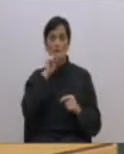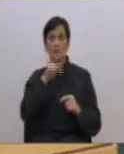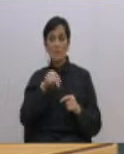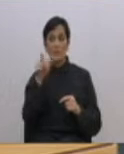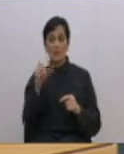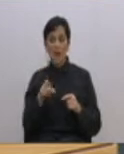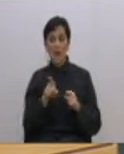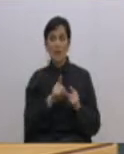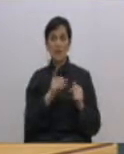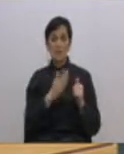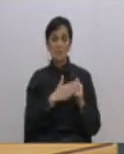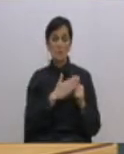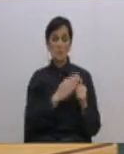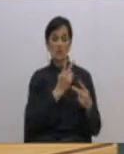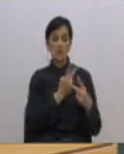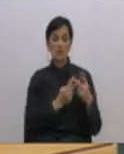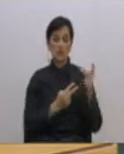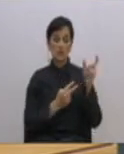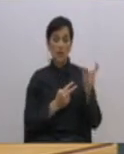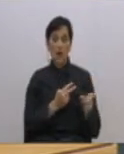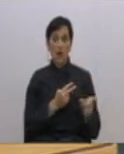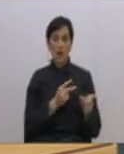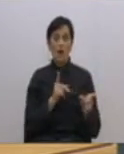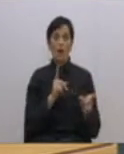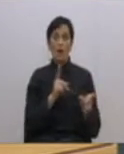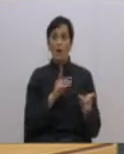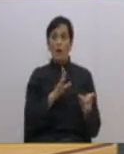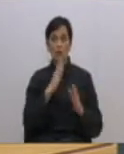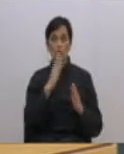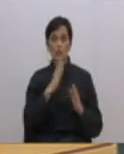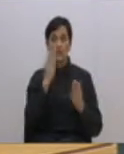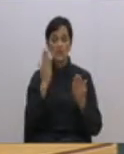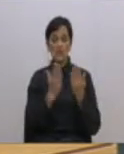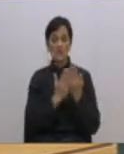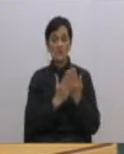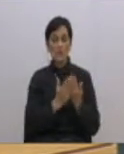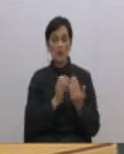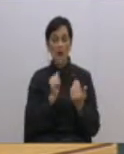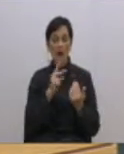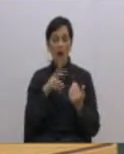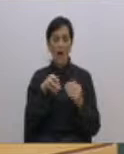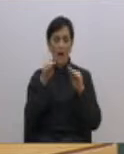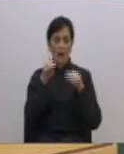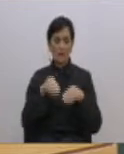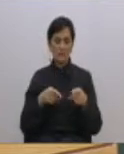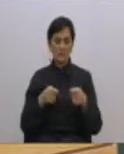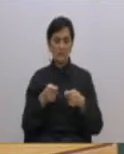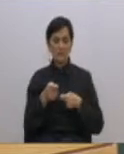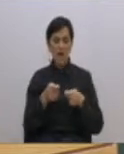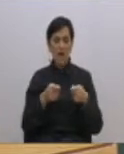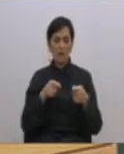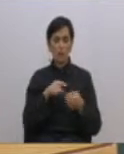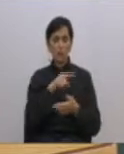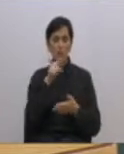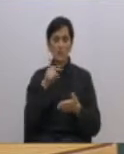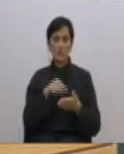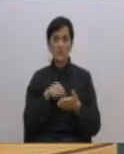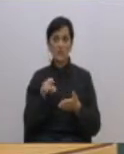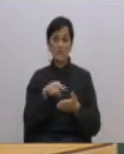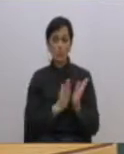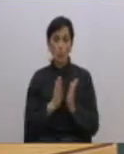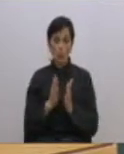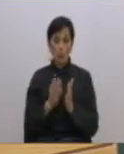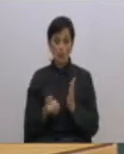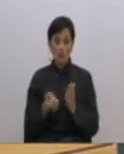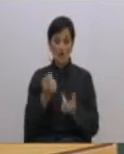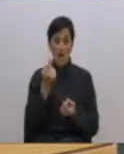ასევე მსჯავრდებულებისთვის, თუმცა არ ყოფილა კანონ რეგულირებული ის საკითხები, რომელიც ამ საკითხს უფრო